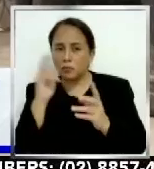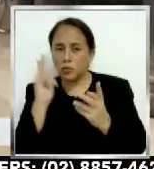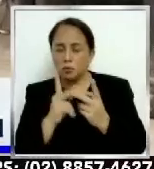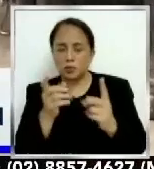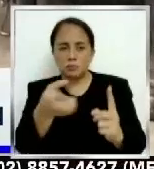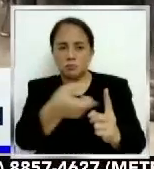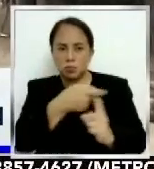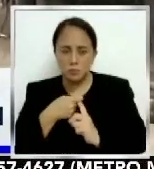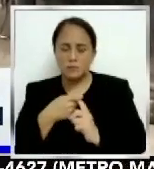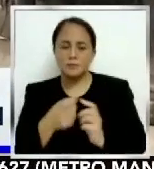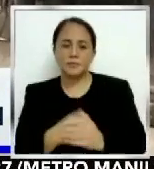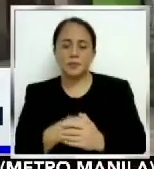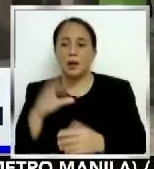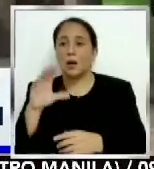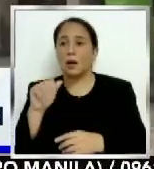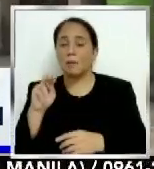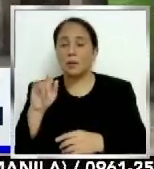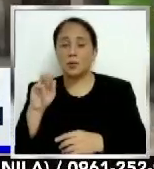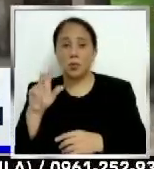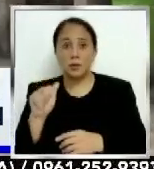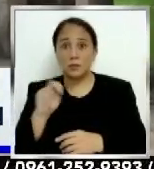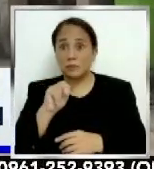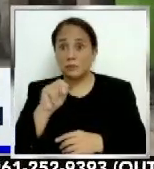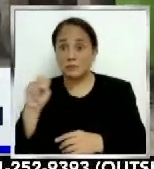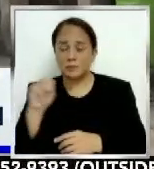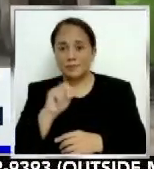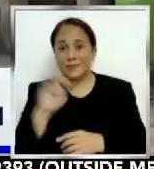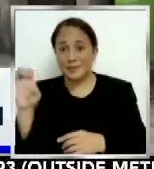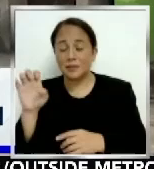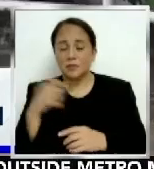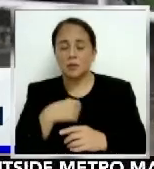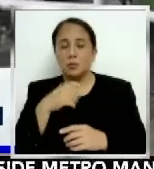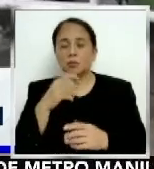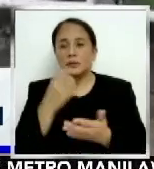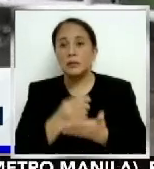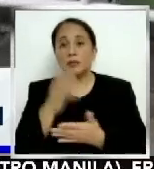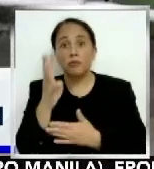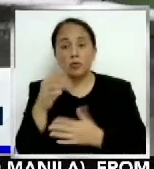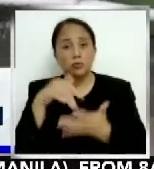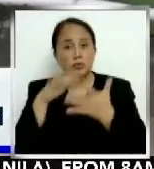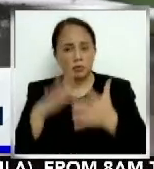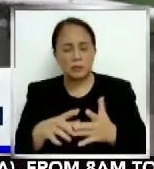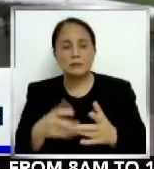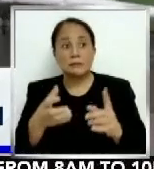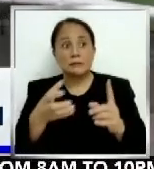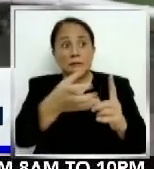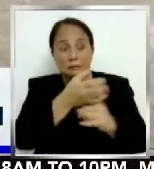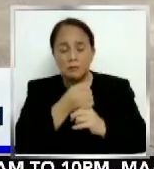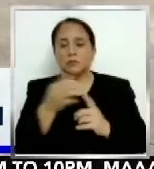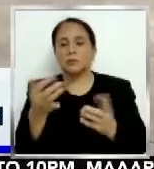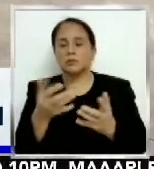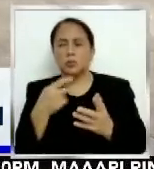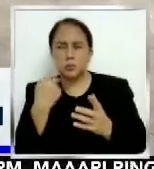Sa Cabanatuan City, Nueva Ecija naman, isang grade 4 student ang tinangkarin umunong dukutin nang hindi pa nakikilalang suspect noong Webe